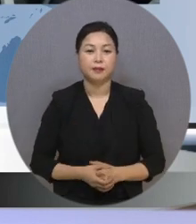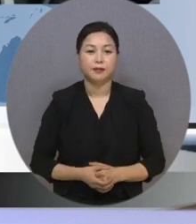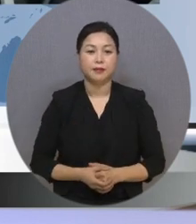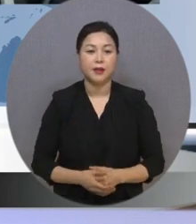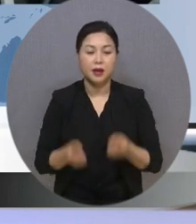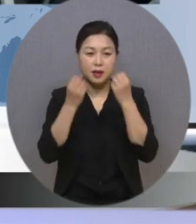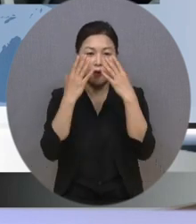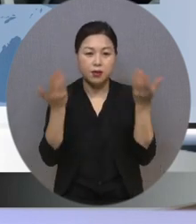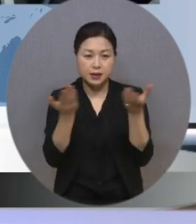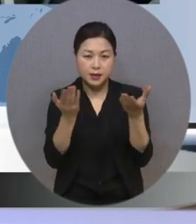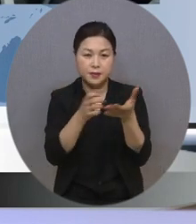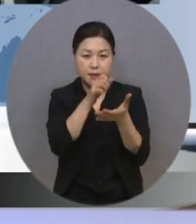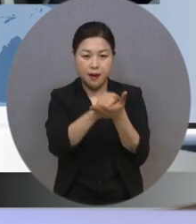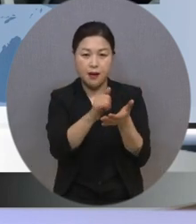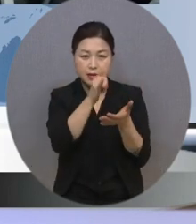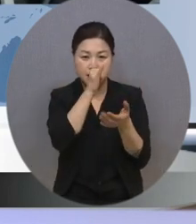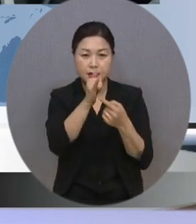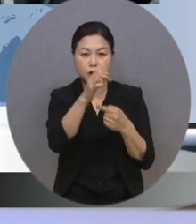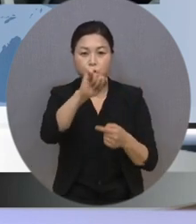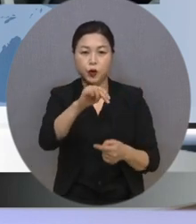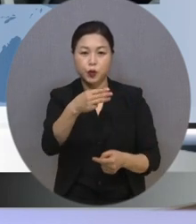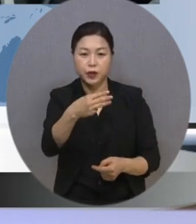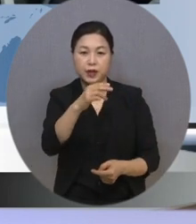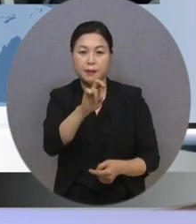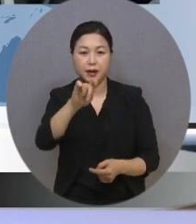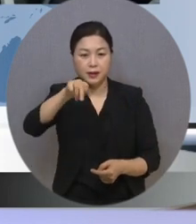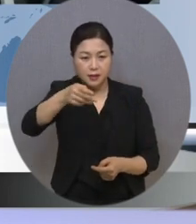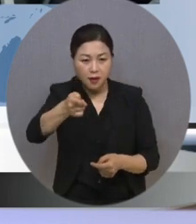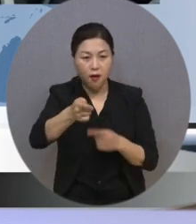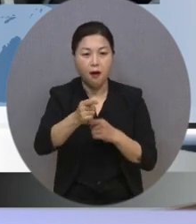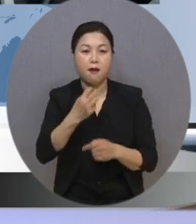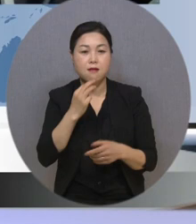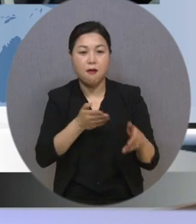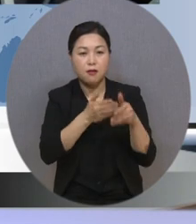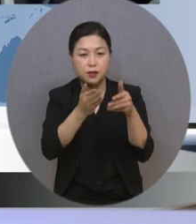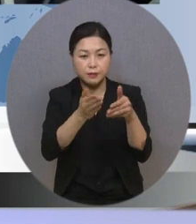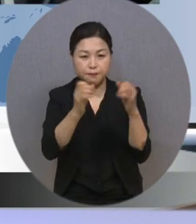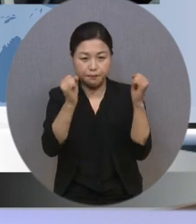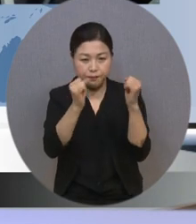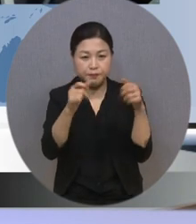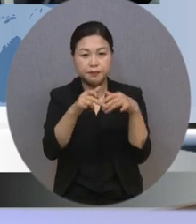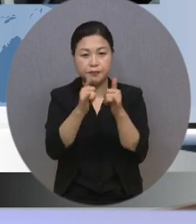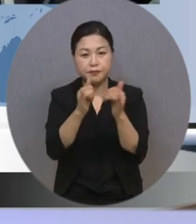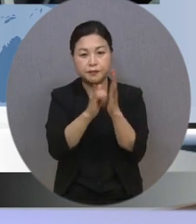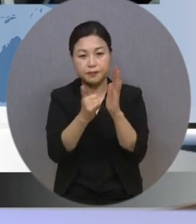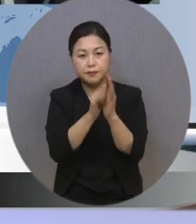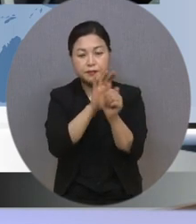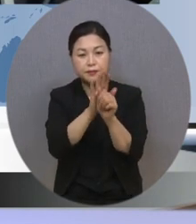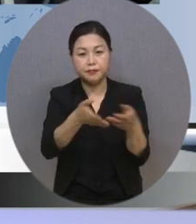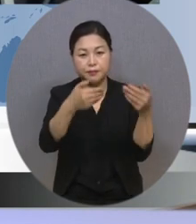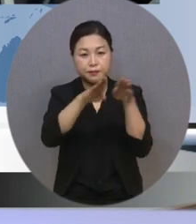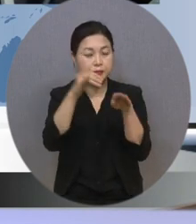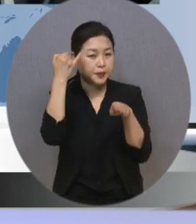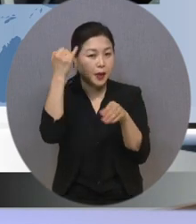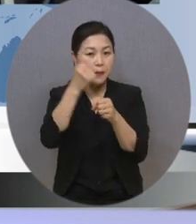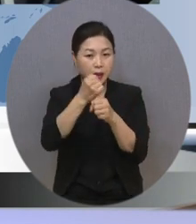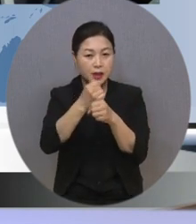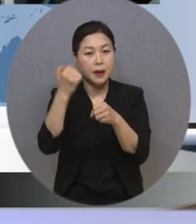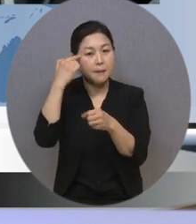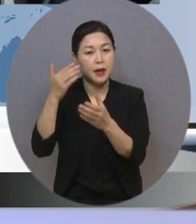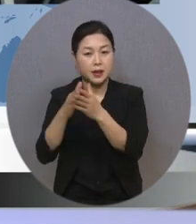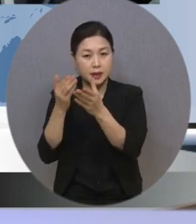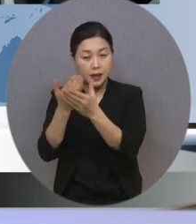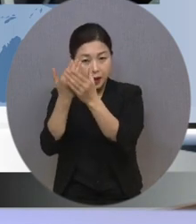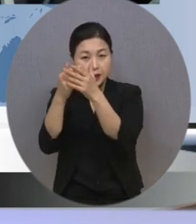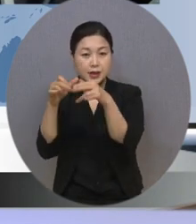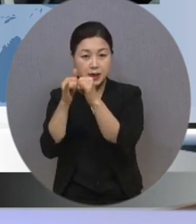새로운 직업군으로 자리 잡은 휠 마스터. 경기 북부장애인 가족지원센터가 개발한 발달장애인 보조기기